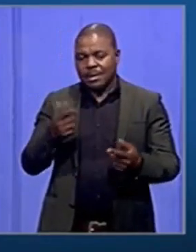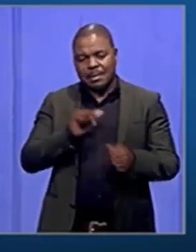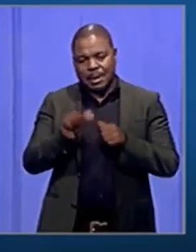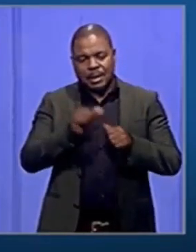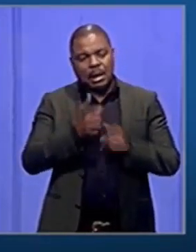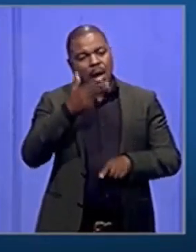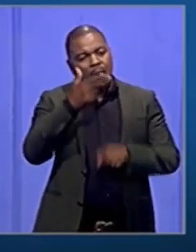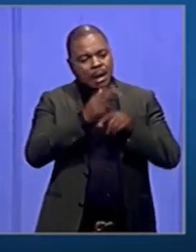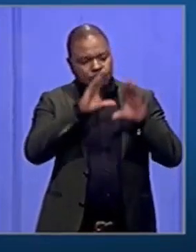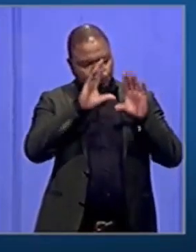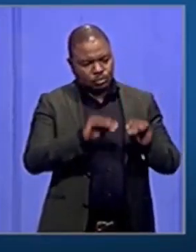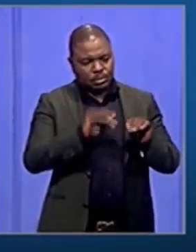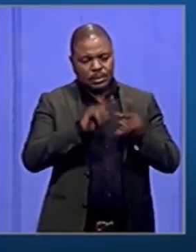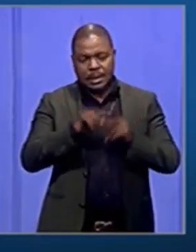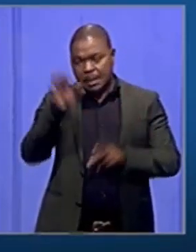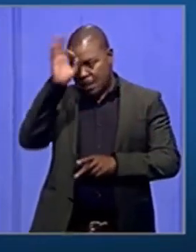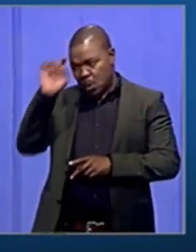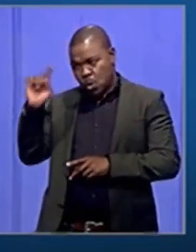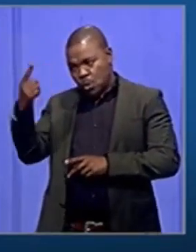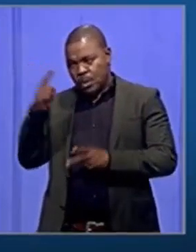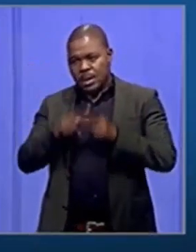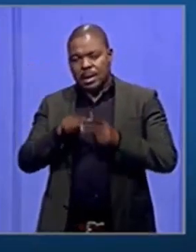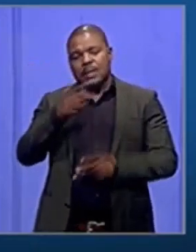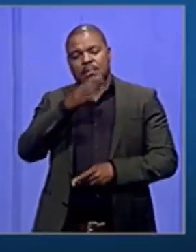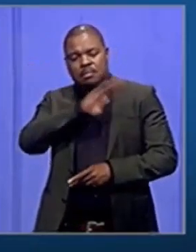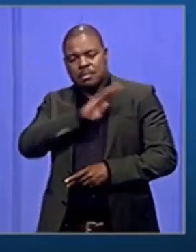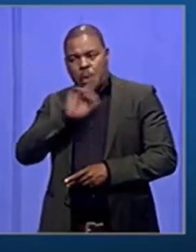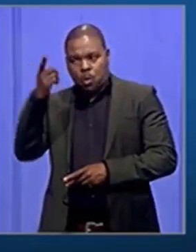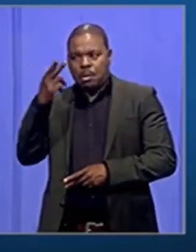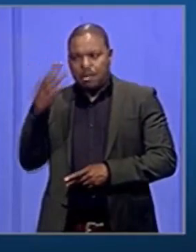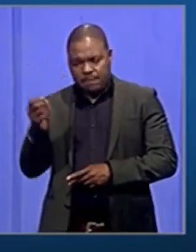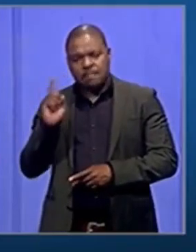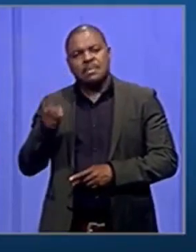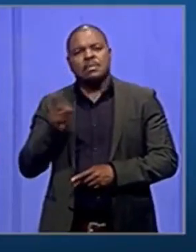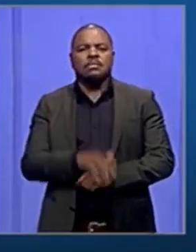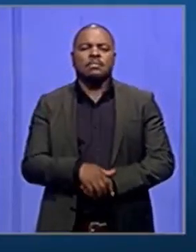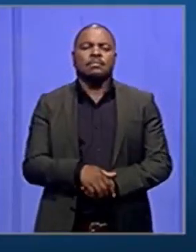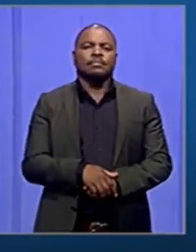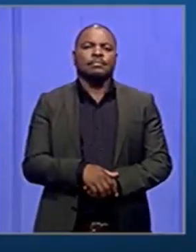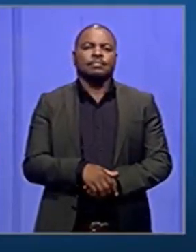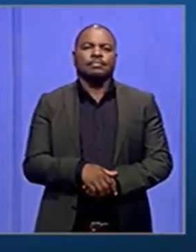dithunya e nne fela SAPS le SANDF.